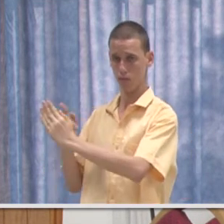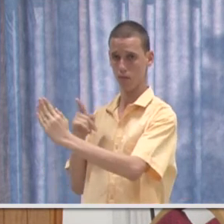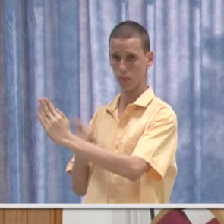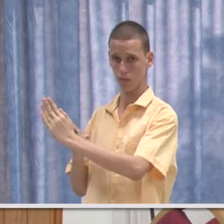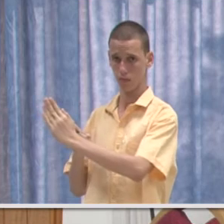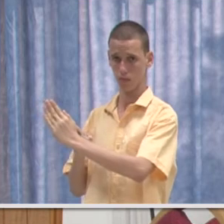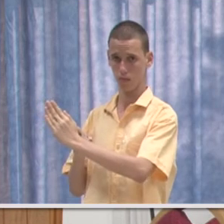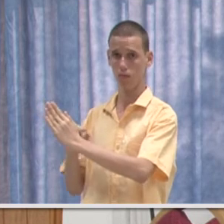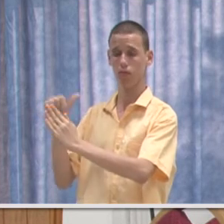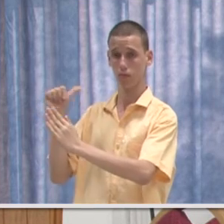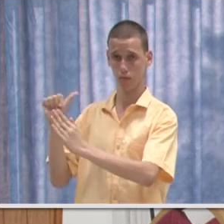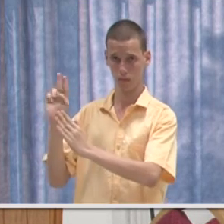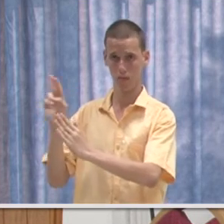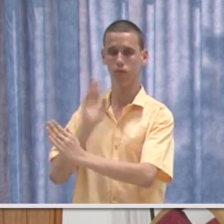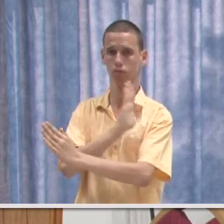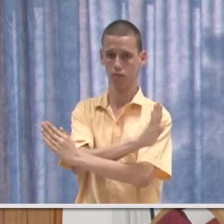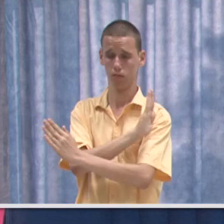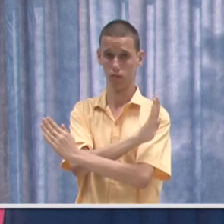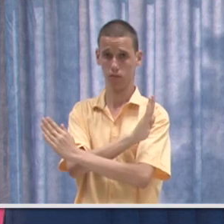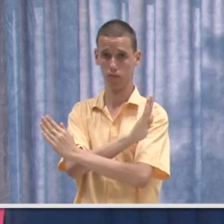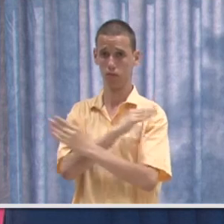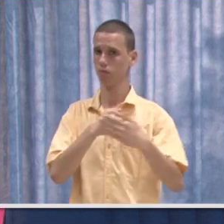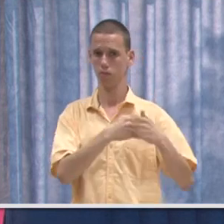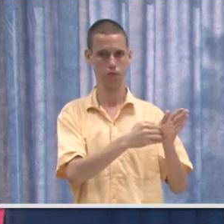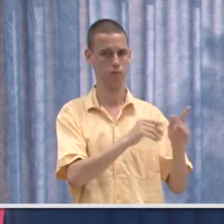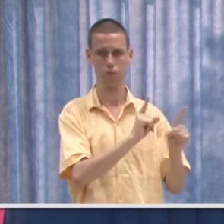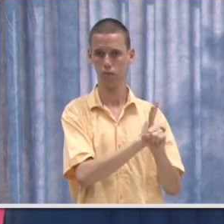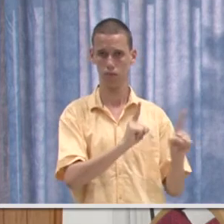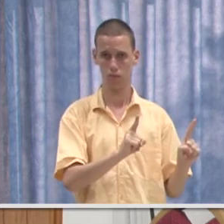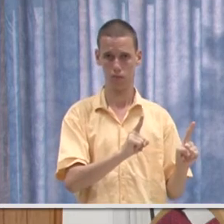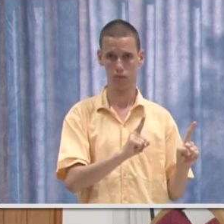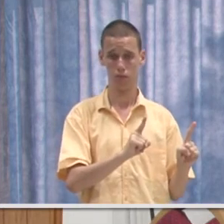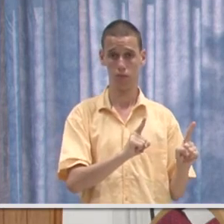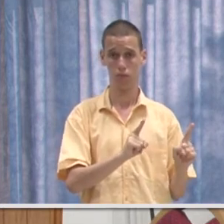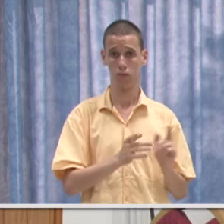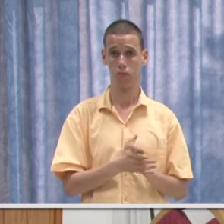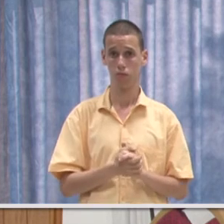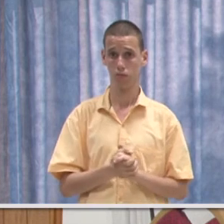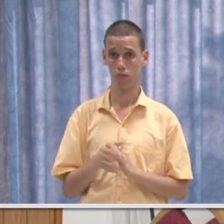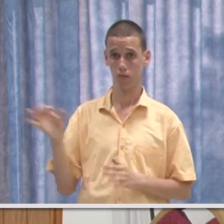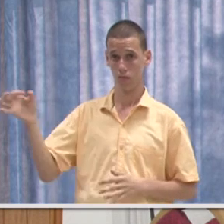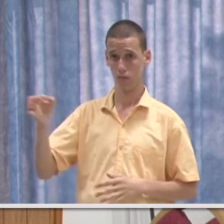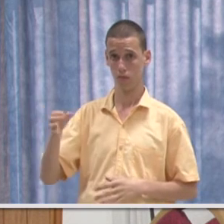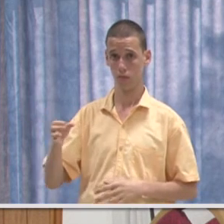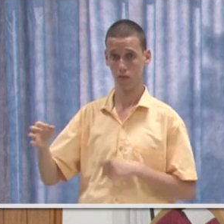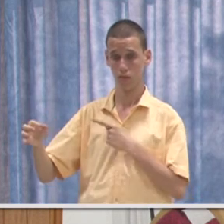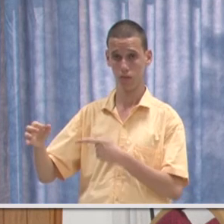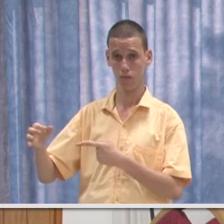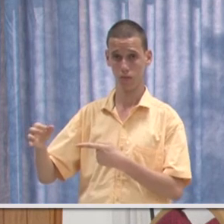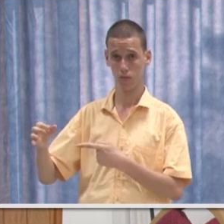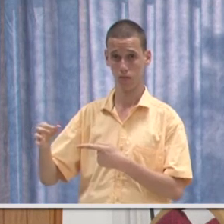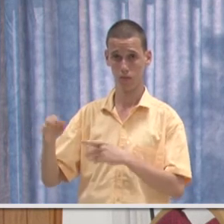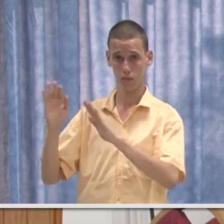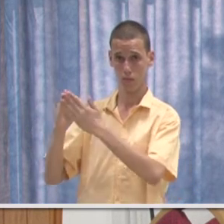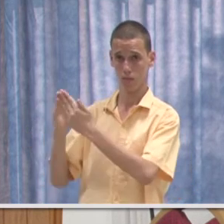by pour si en cas mais dans une situation. Il dit suite, il presque fini par à cause de tiens encore